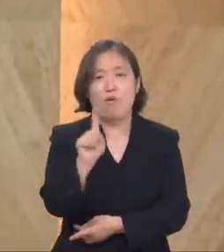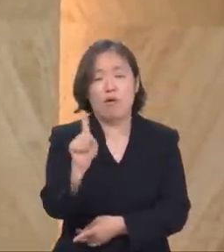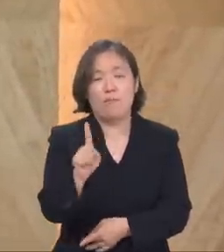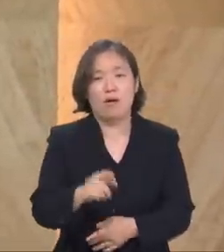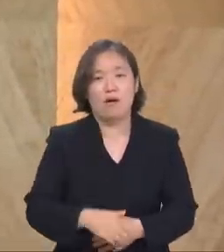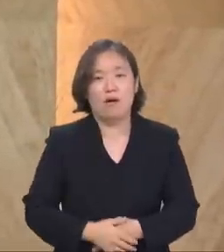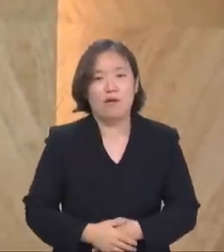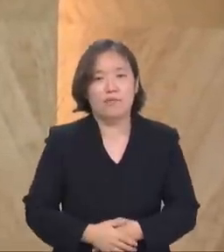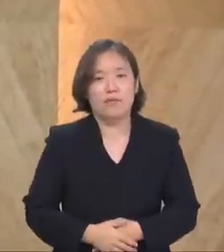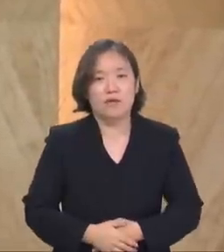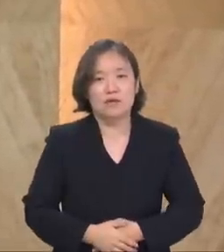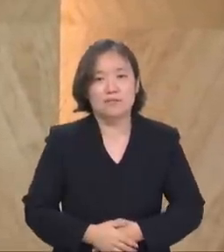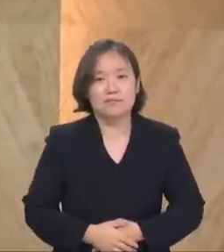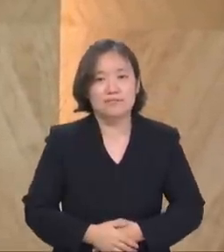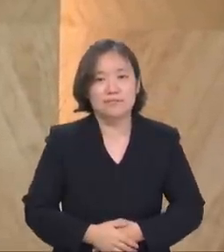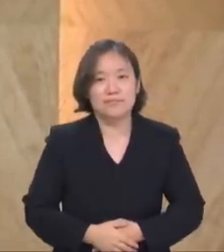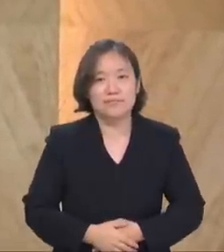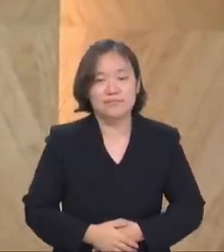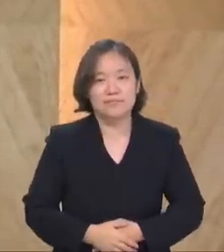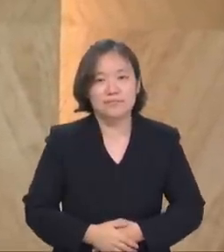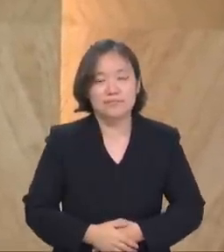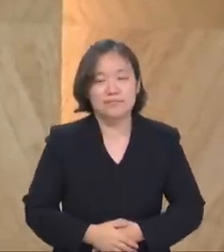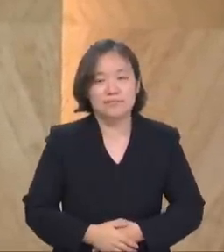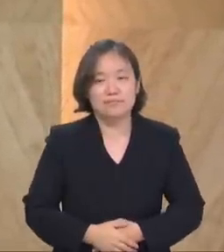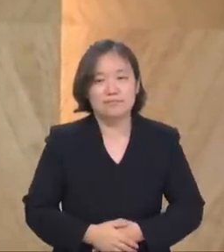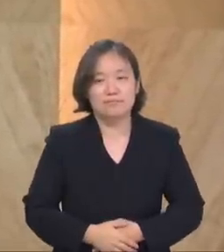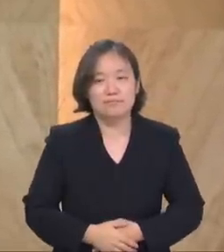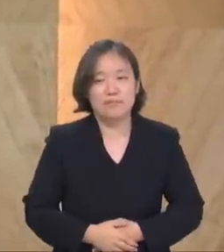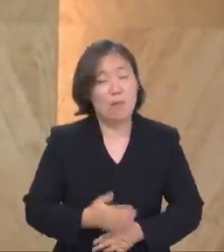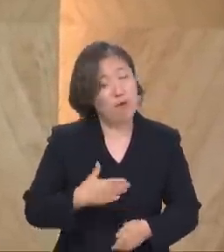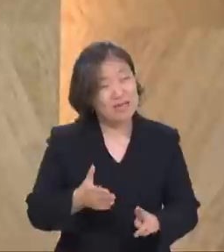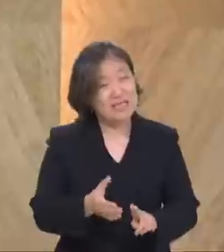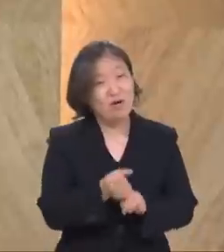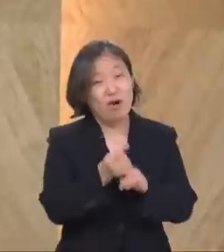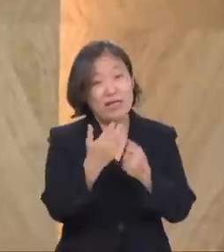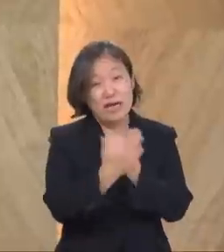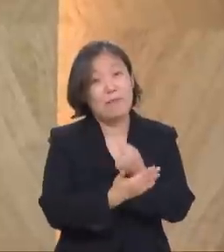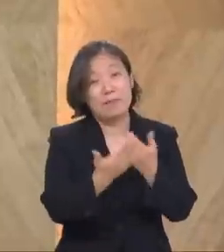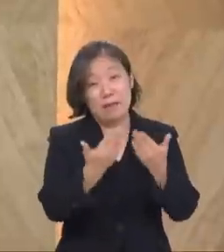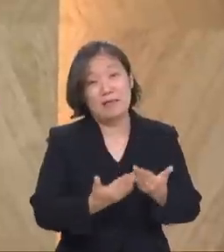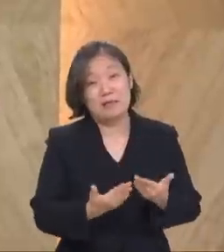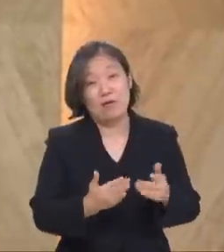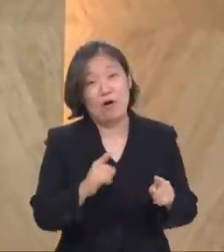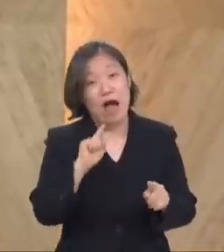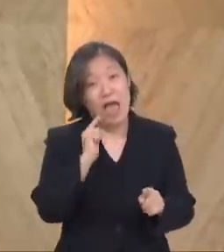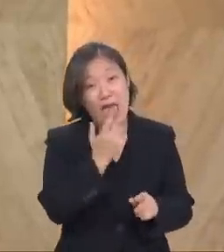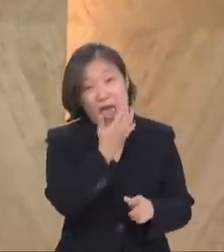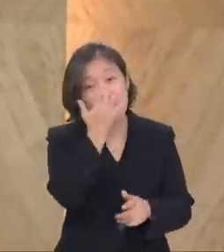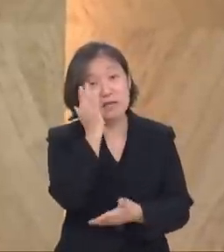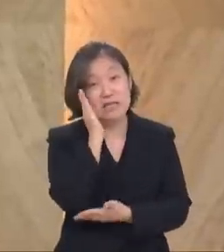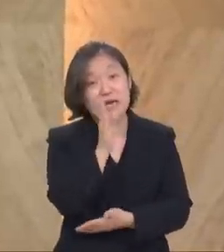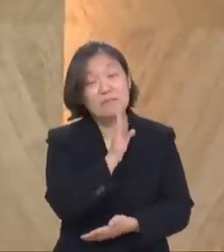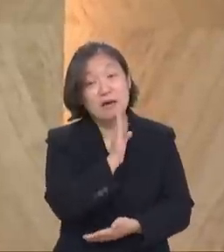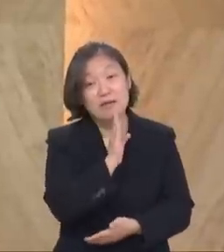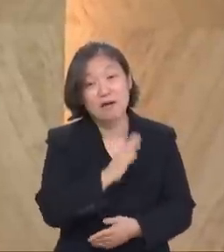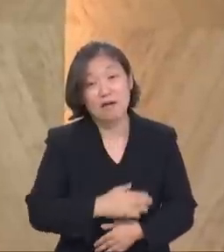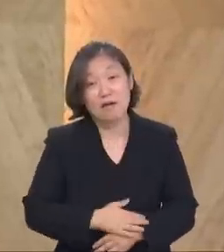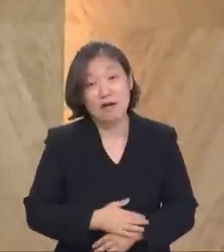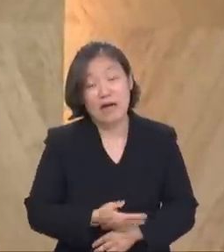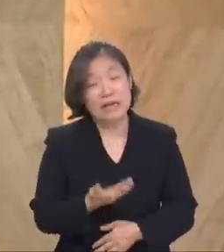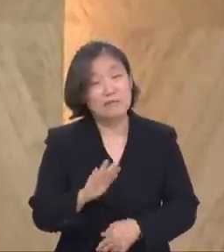그것은 바로 물론 기적 같은 가피를 받은 것도 너무나 아름답지만 그건 중요한게